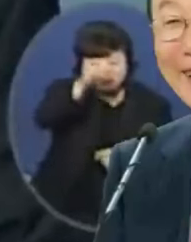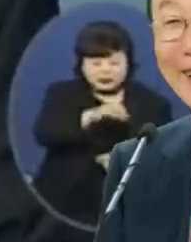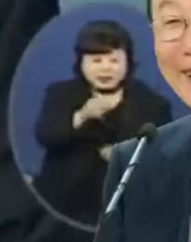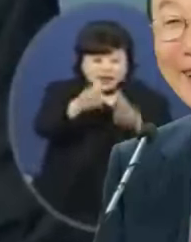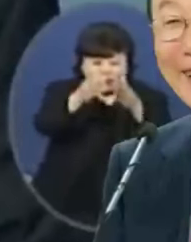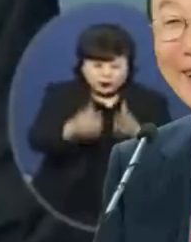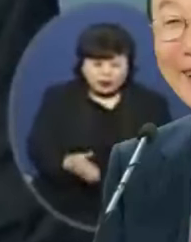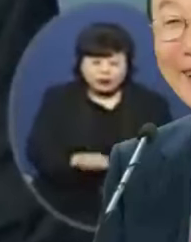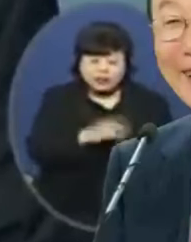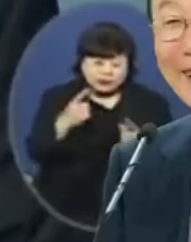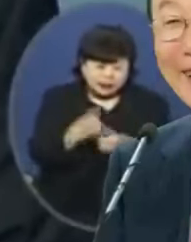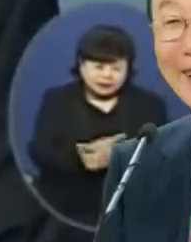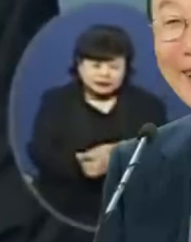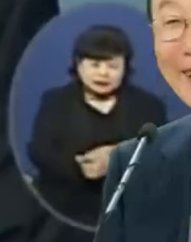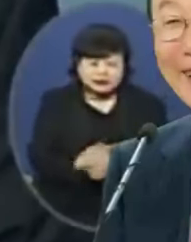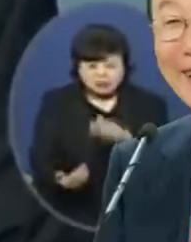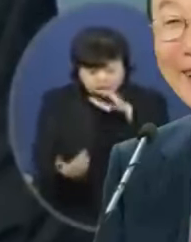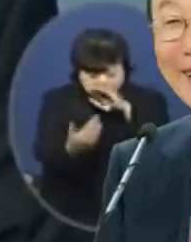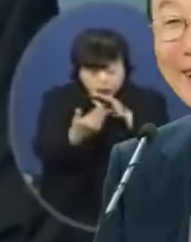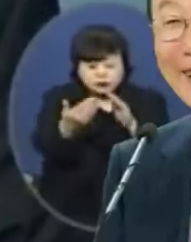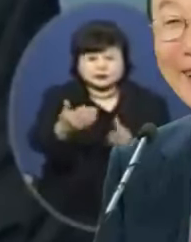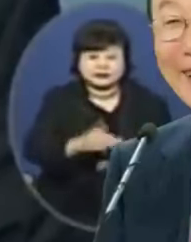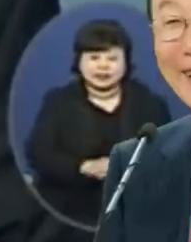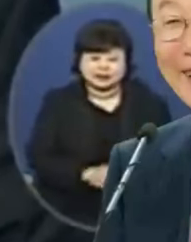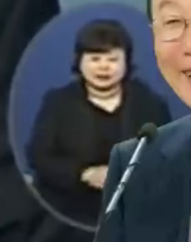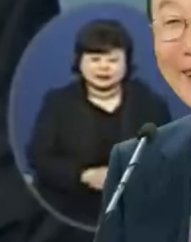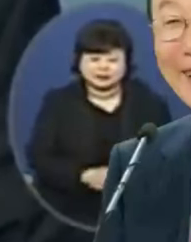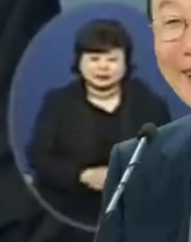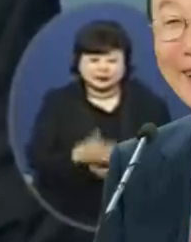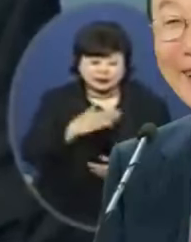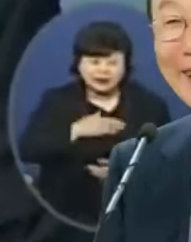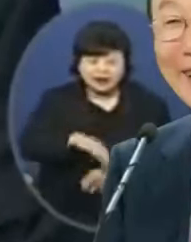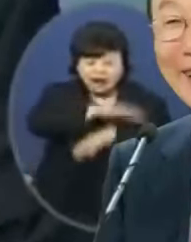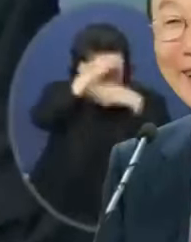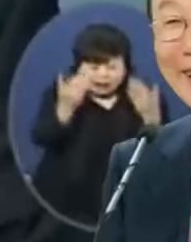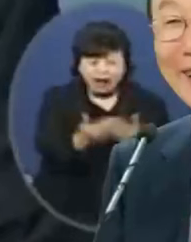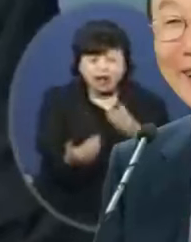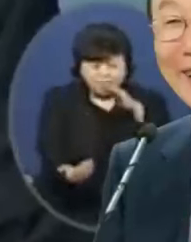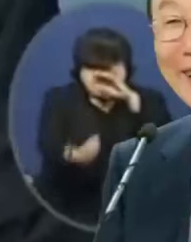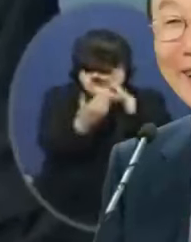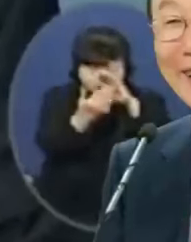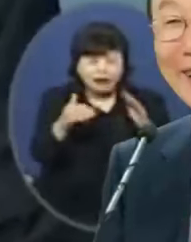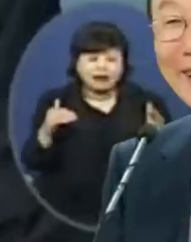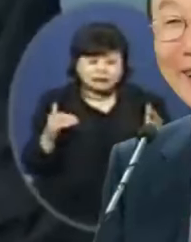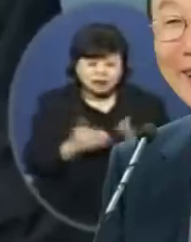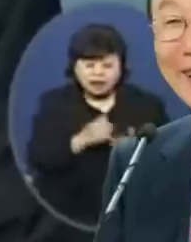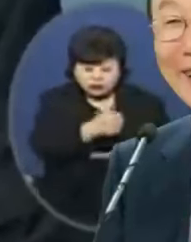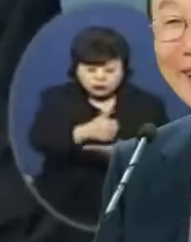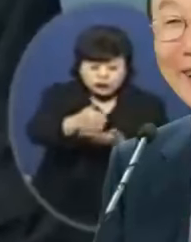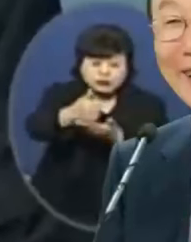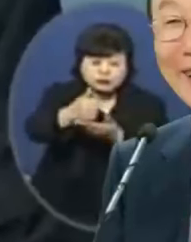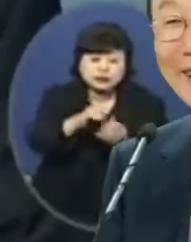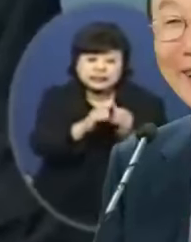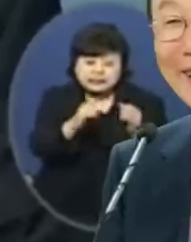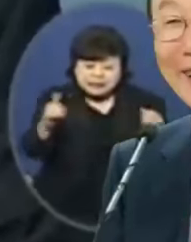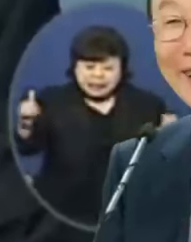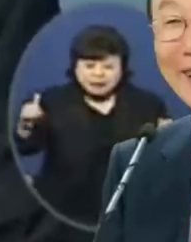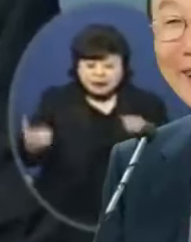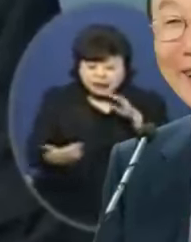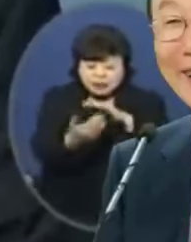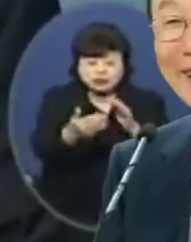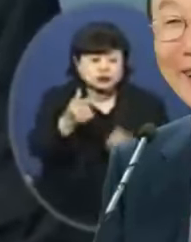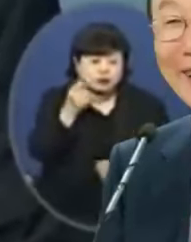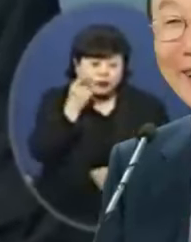통하여 우리 대신 다 이루어 놓은 것입니다. 내가 다 이루었다 하실 때 주님께서는 우리 인간들이 이룰 수